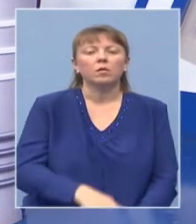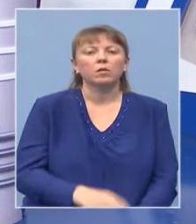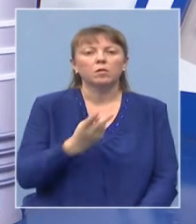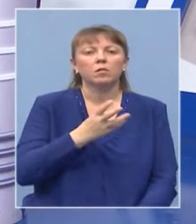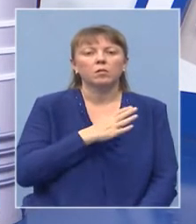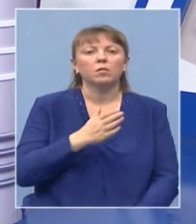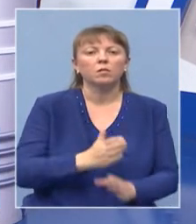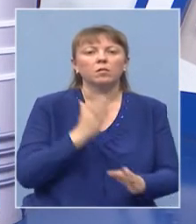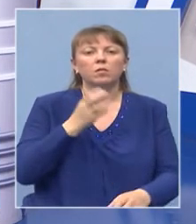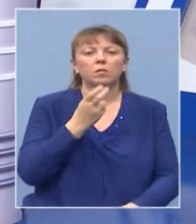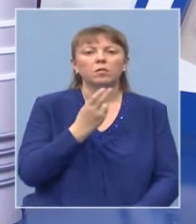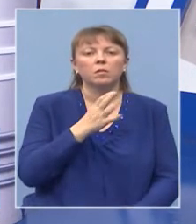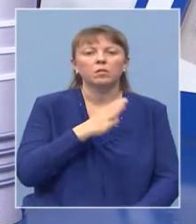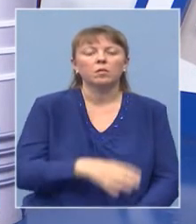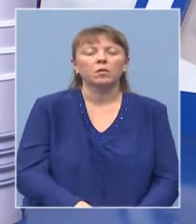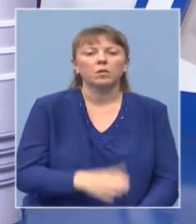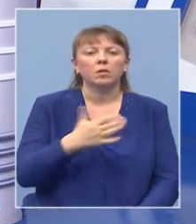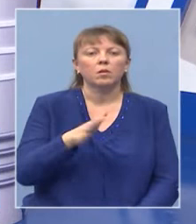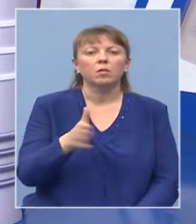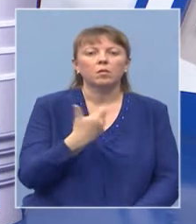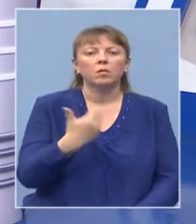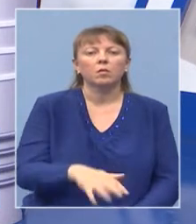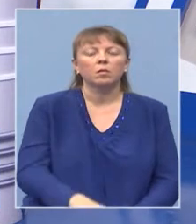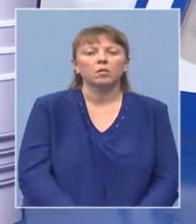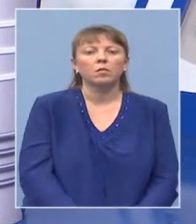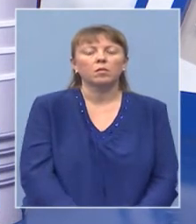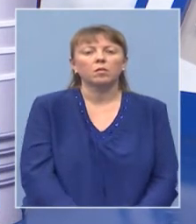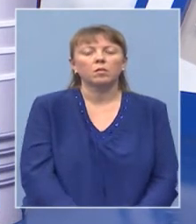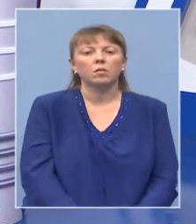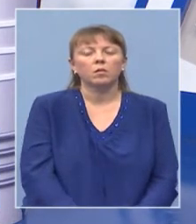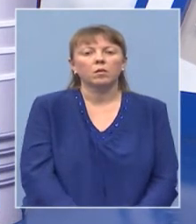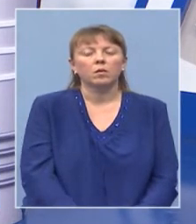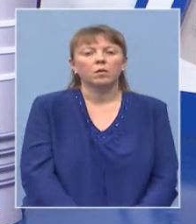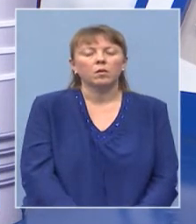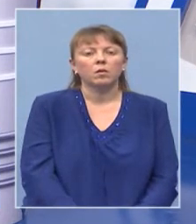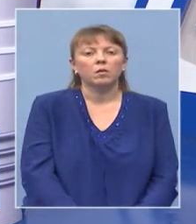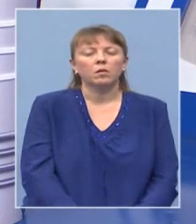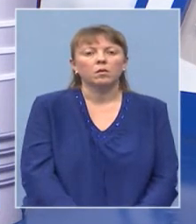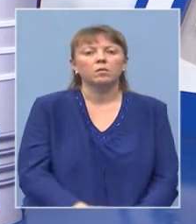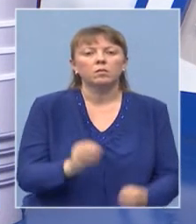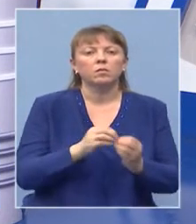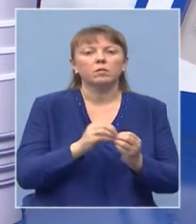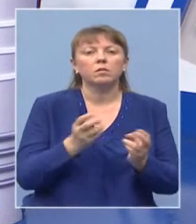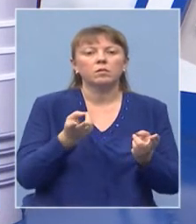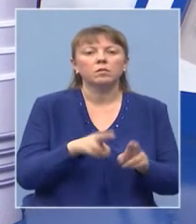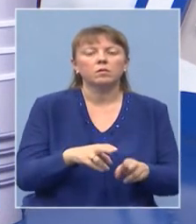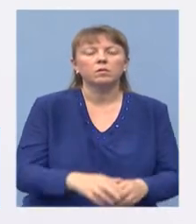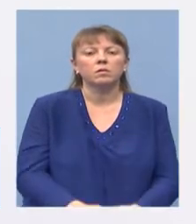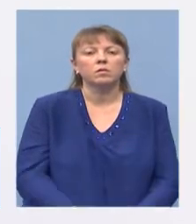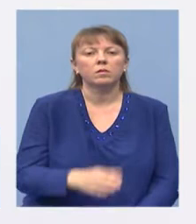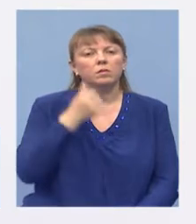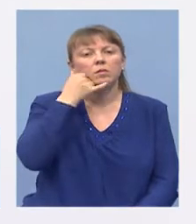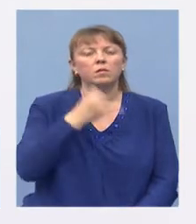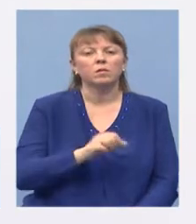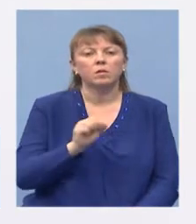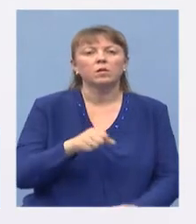были очереди в ЦОНах, и все это ушло в прошлое, получается. Да, можно сказать момент. Так, оно как бы традиционно осталось, но вы можете через мобильный